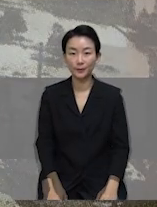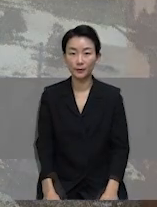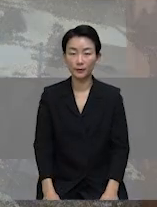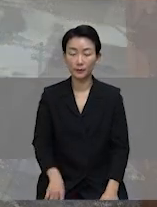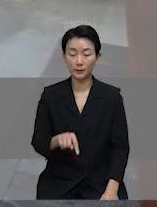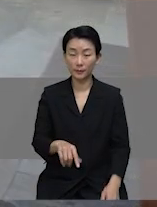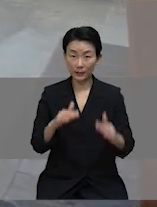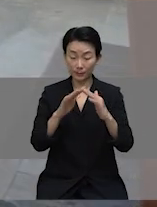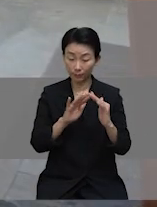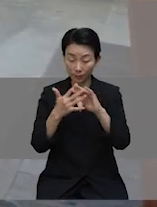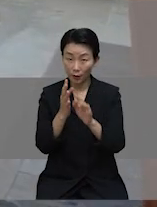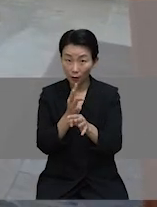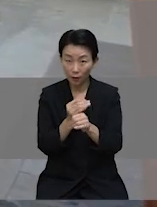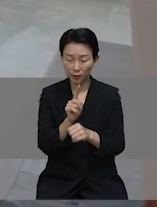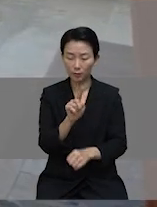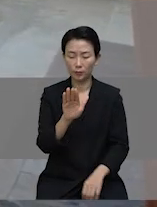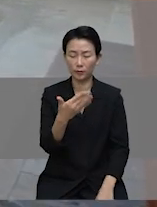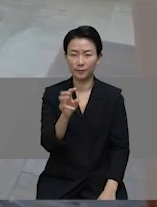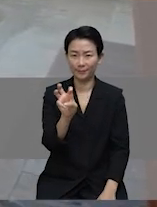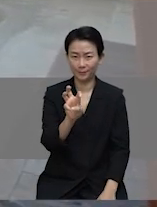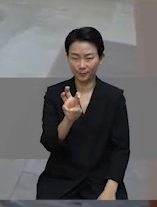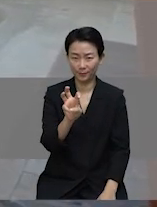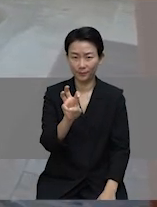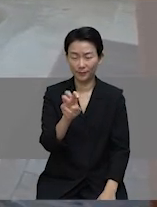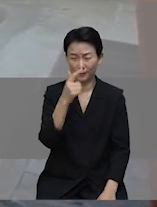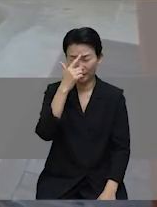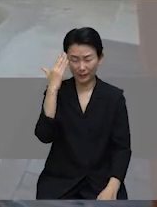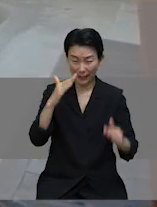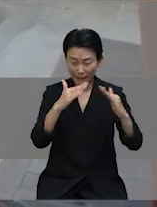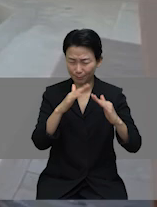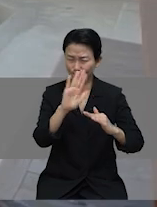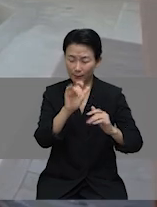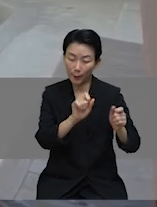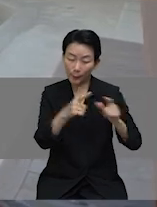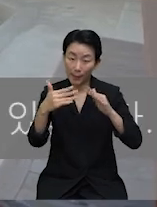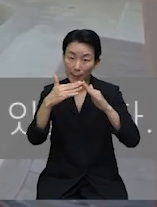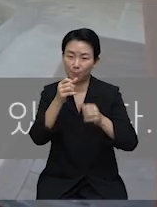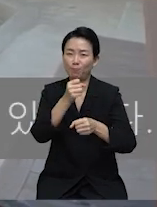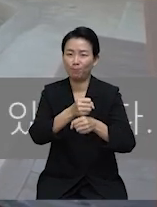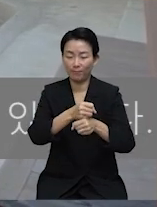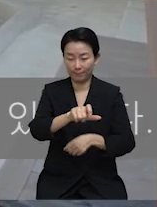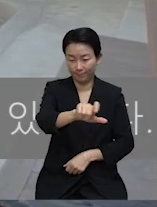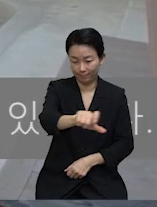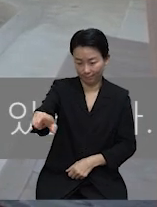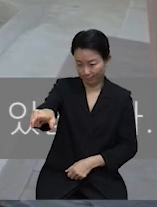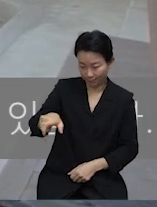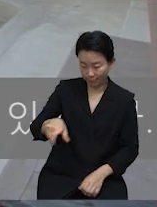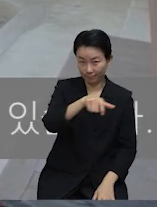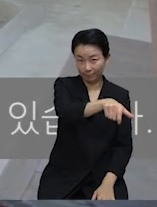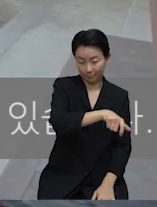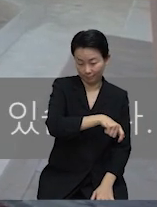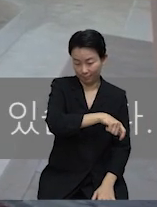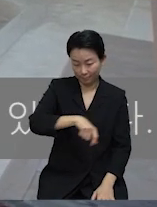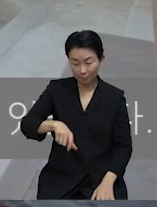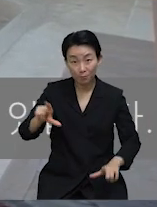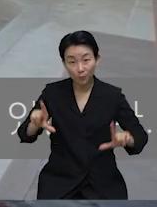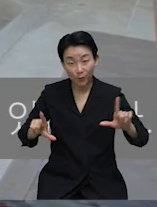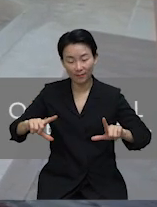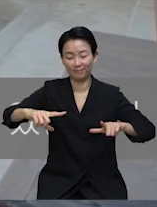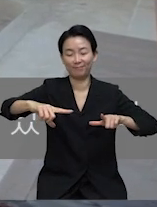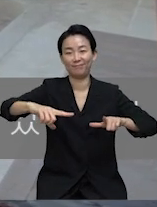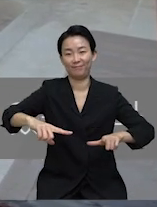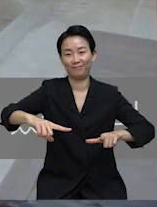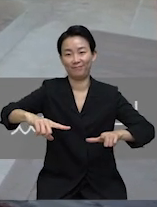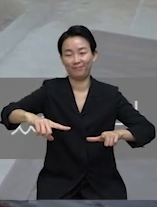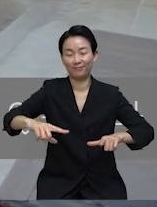되었습니다. 이 집은 1930년대에 지어진 근대 한옥으로 기역자형의 안채와 니은자형의